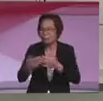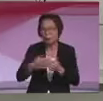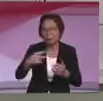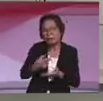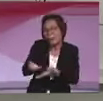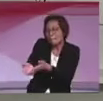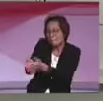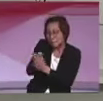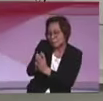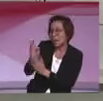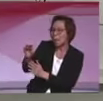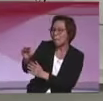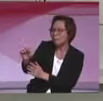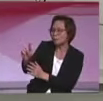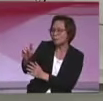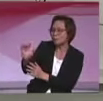supaya MOTEC